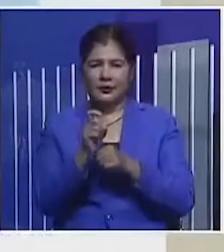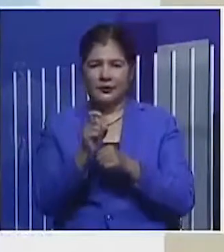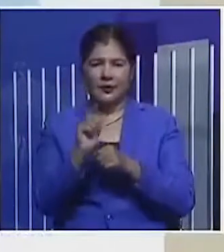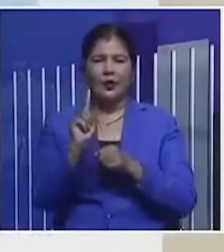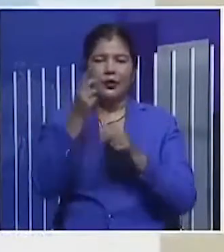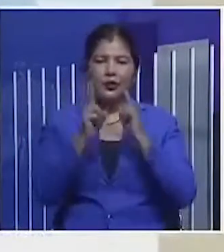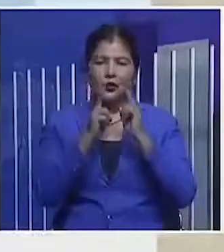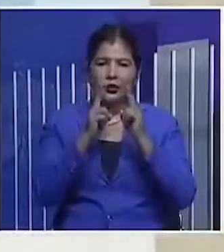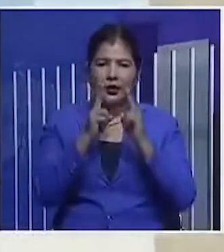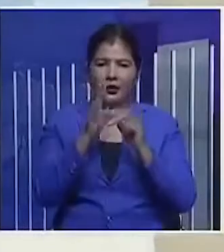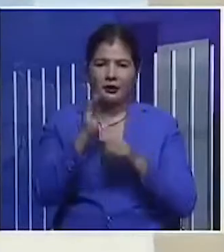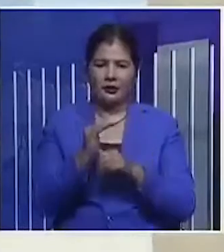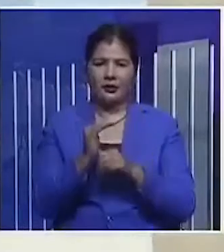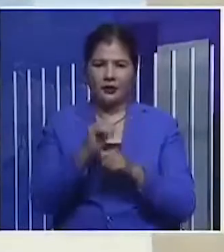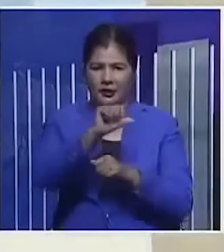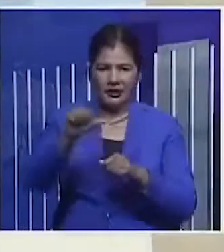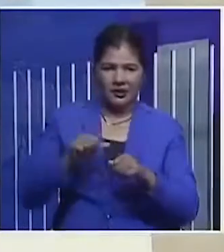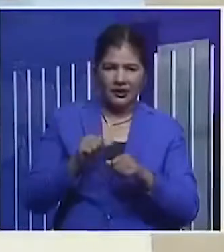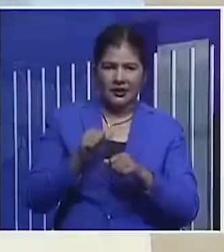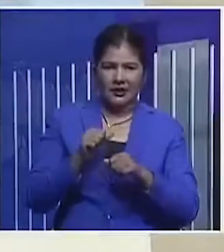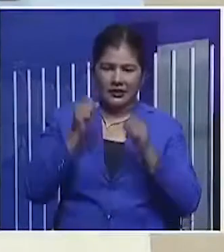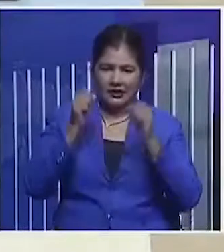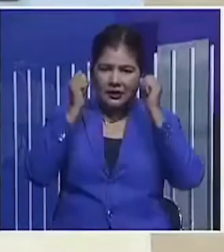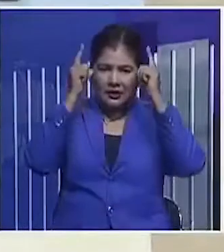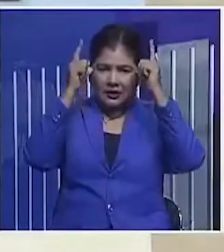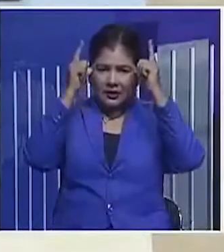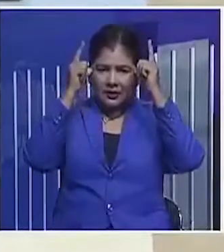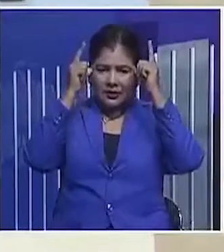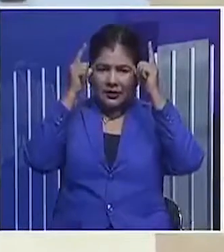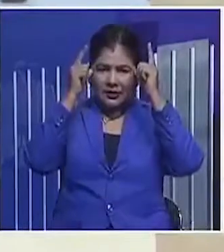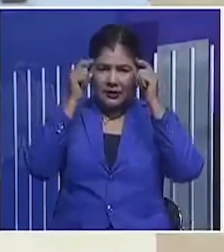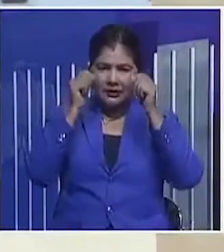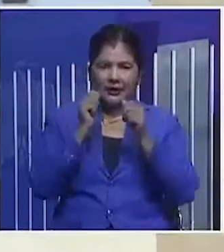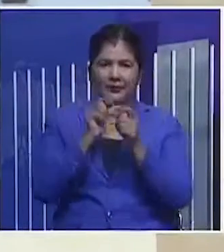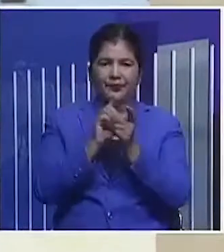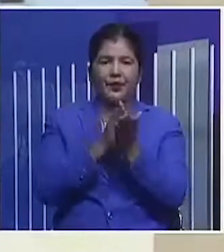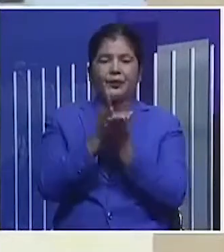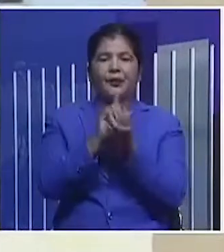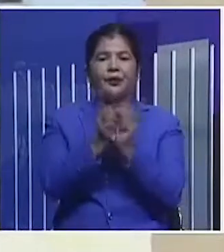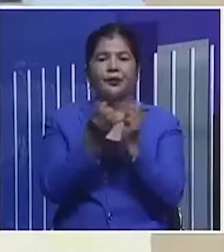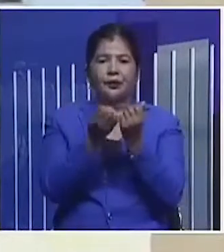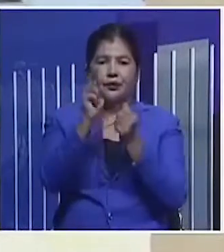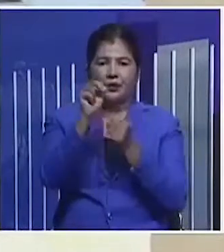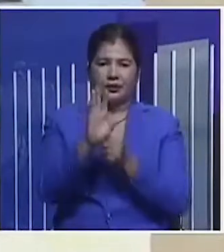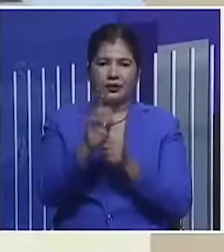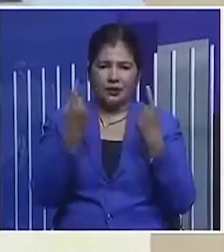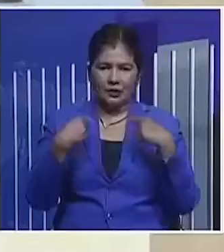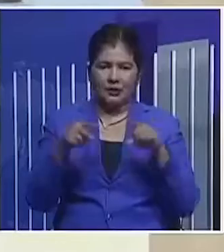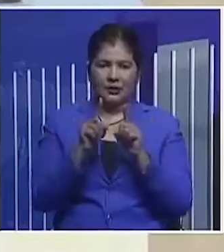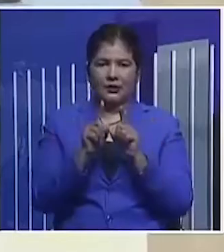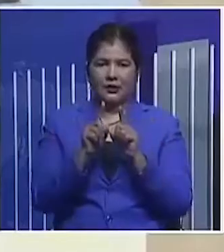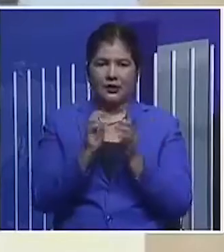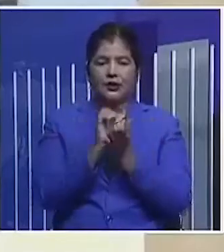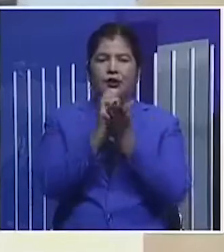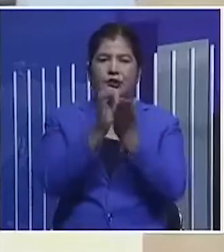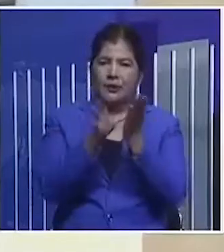पहिलो कुरा त जनतालाई सचेतनामूलक कार्यक्रमबाट उनीहरूको व्यवहार परिवर्तन गर्नु पर्यो र स्वास्थ्य